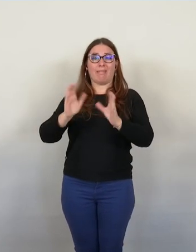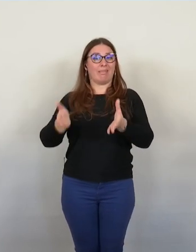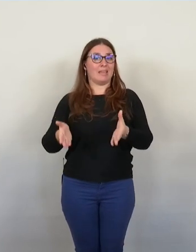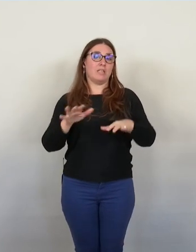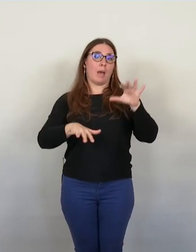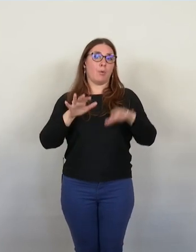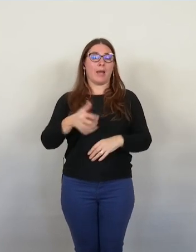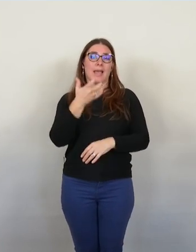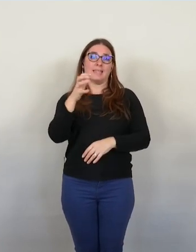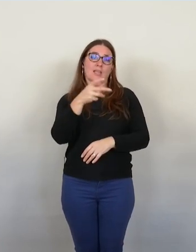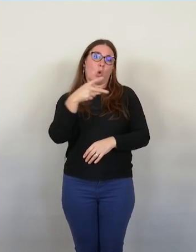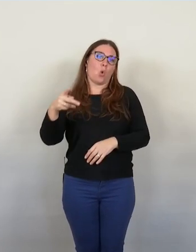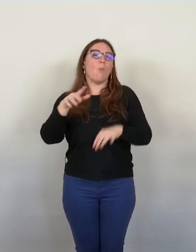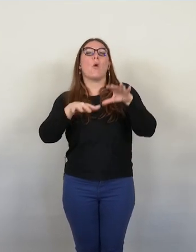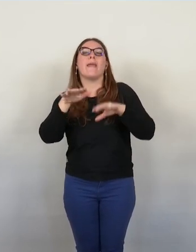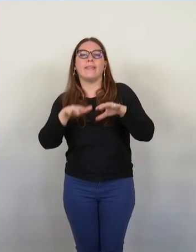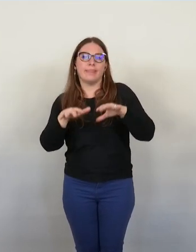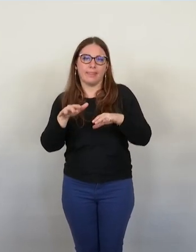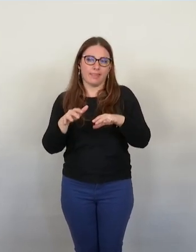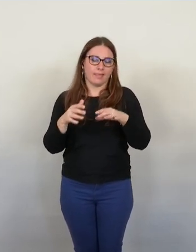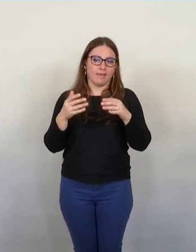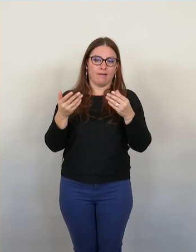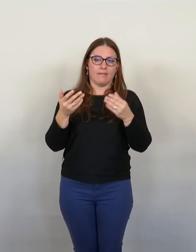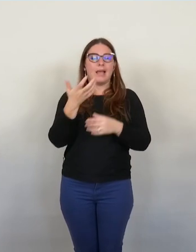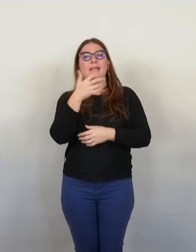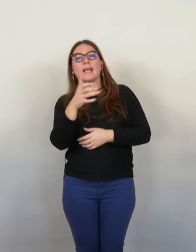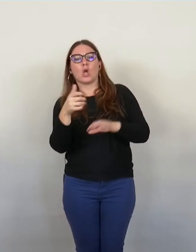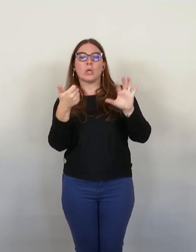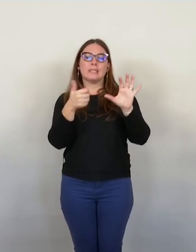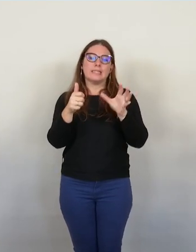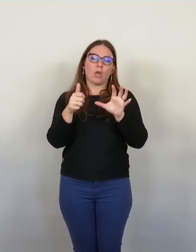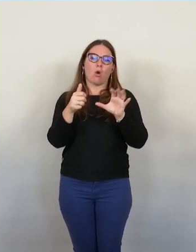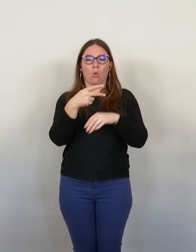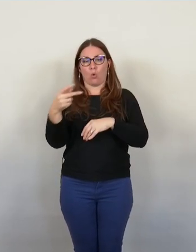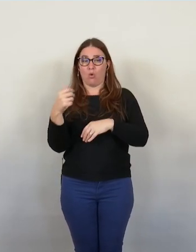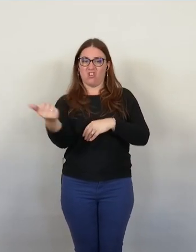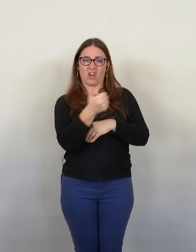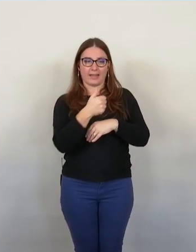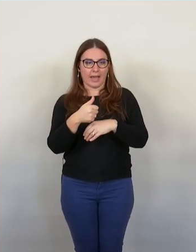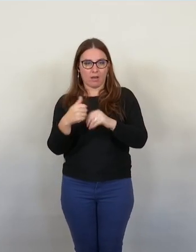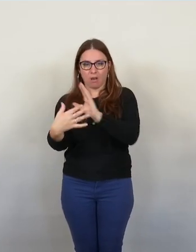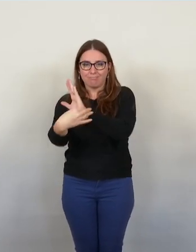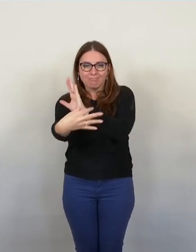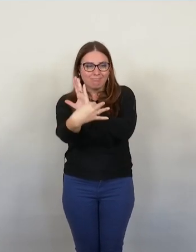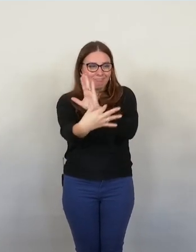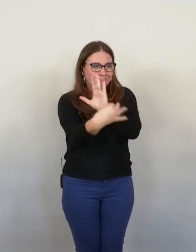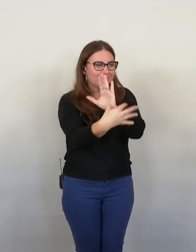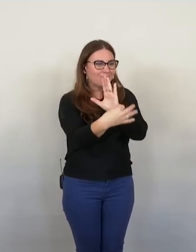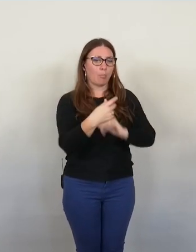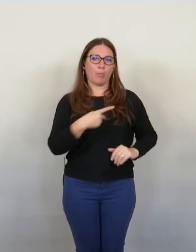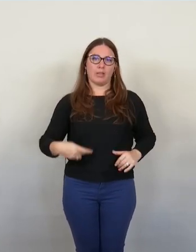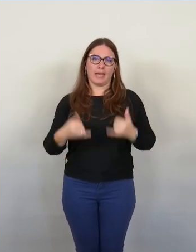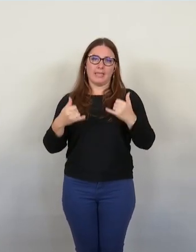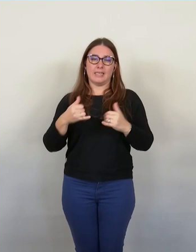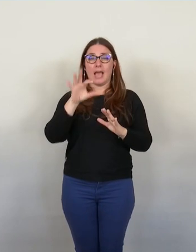en moyenne 500 € à 500 600 € de plus au contribuable propriétaire à Grenoble ce qui correspond à 50